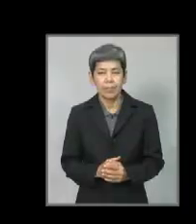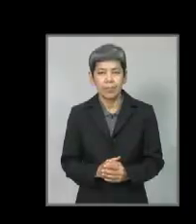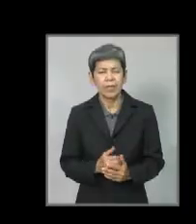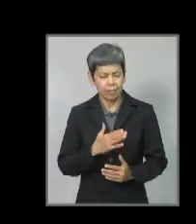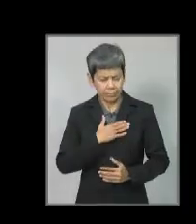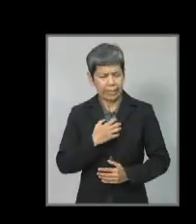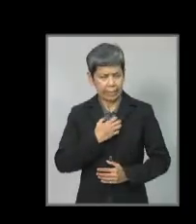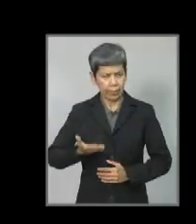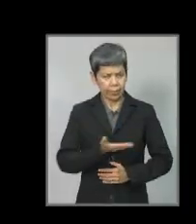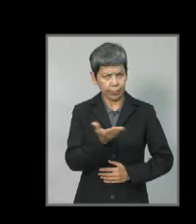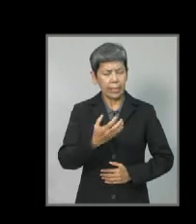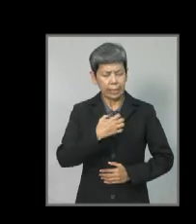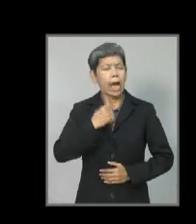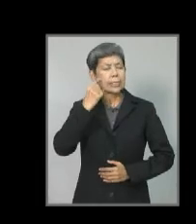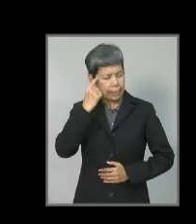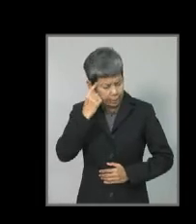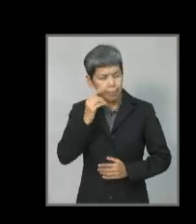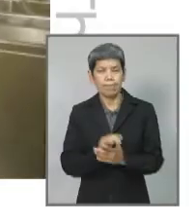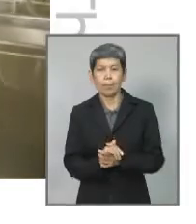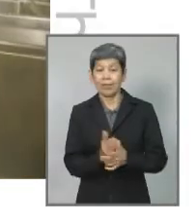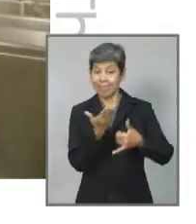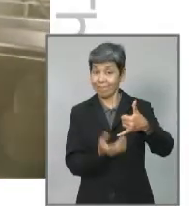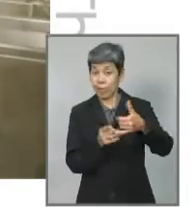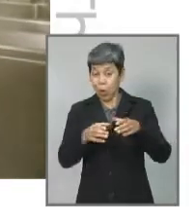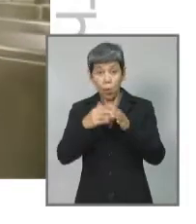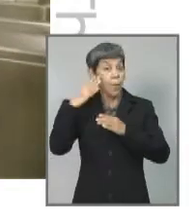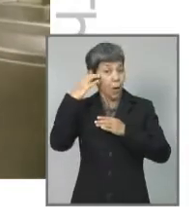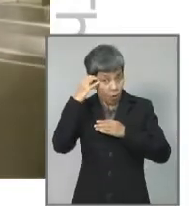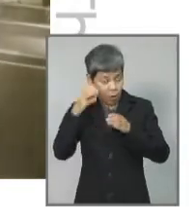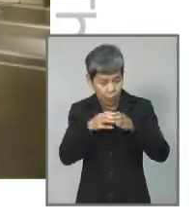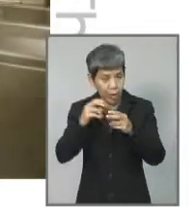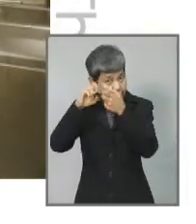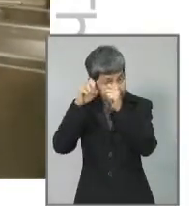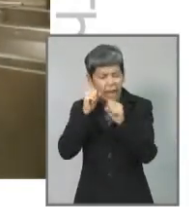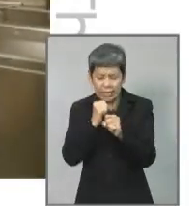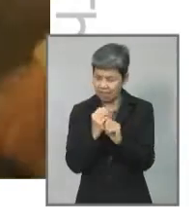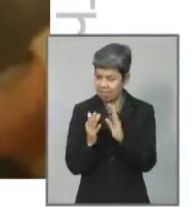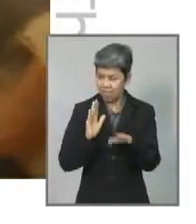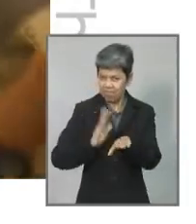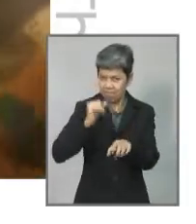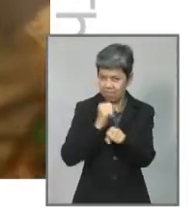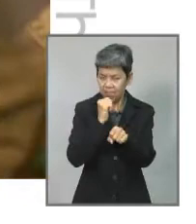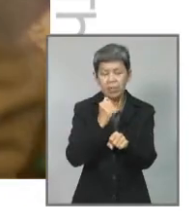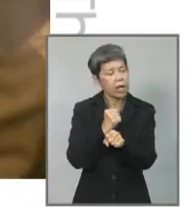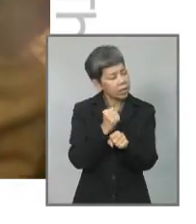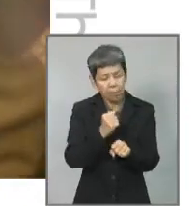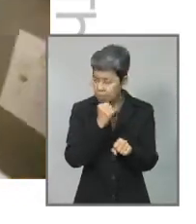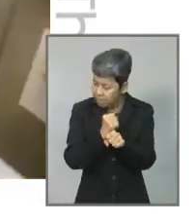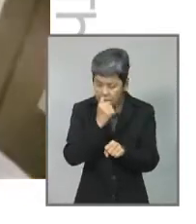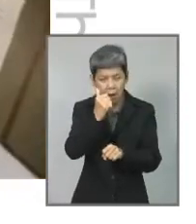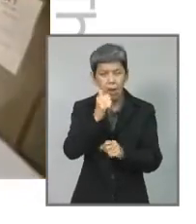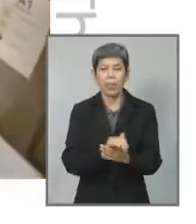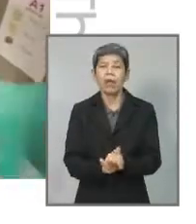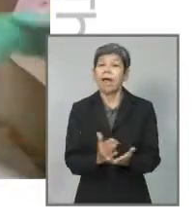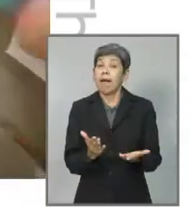อยากให้ทุกคนมีความเชื่อมั่นค่ะว่าคนกลุ่มนี้เนี่ยเขามีความสามารถที่จะทำงานได้จริงๆ